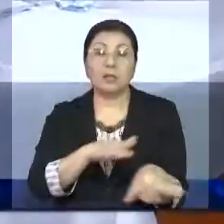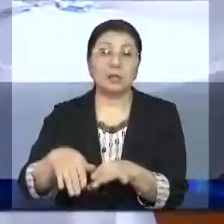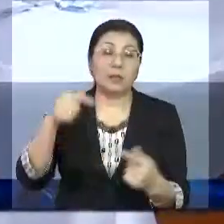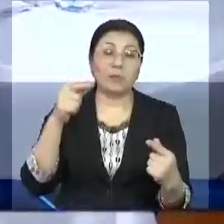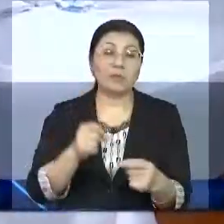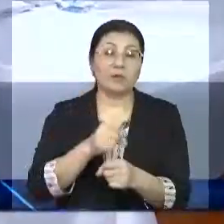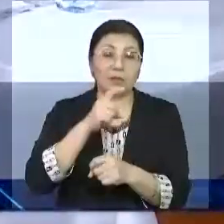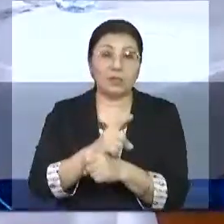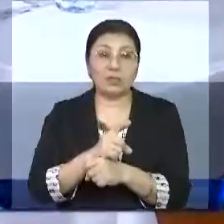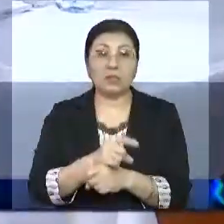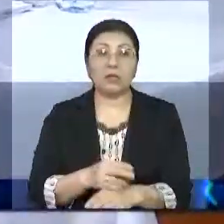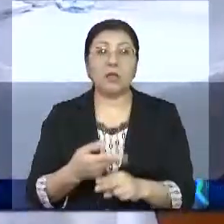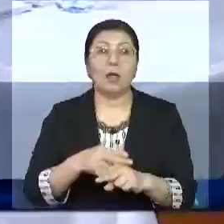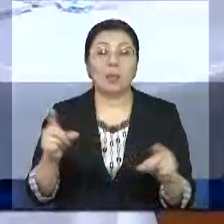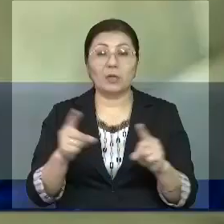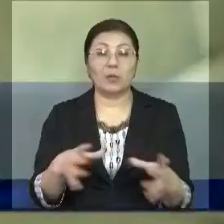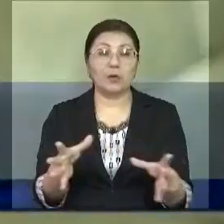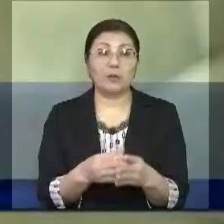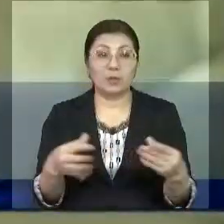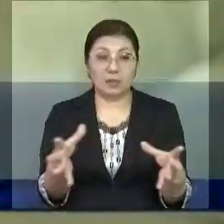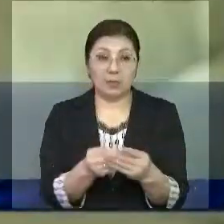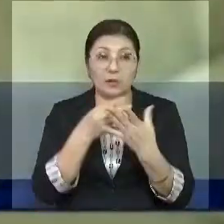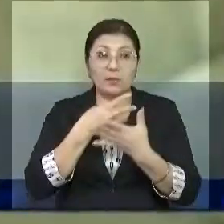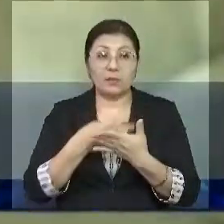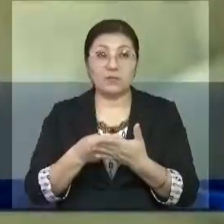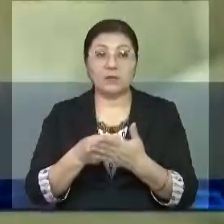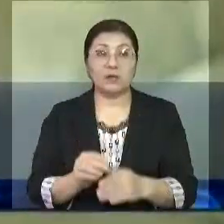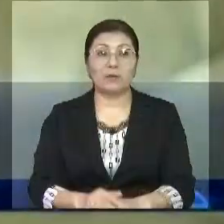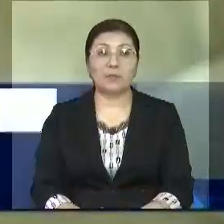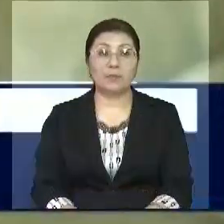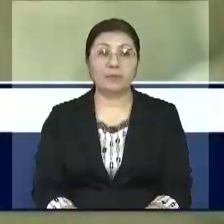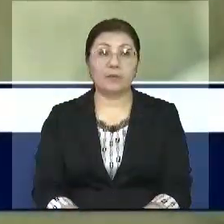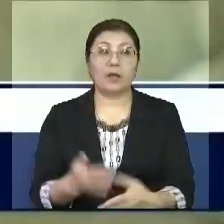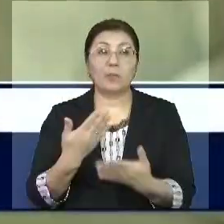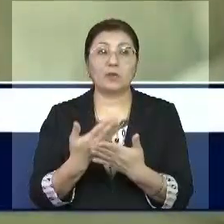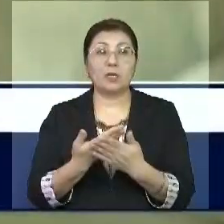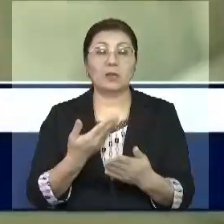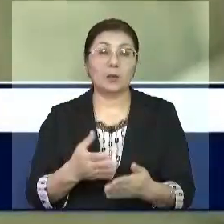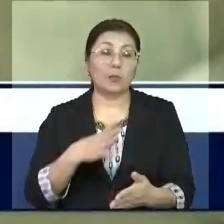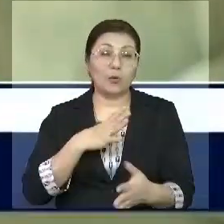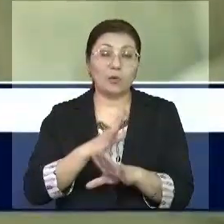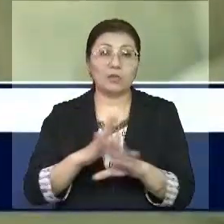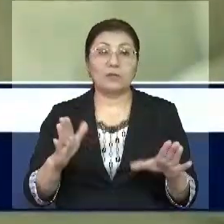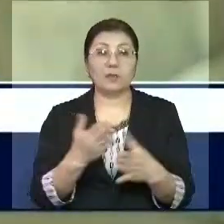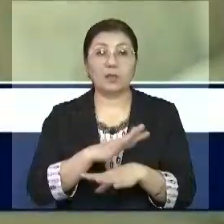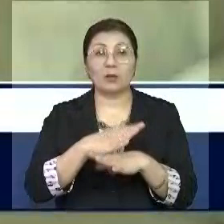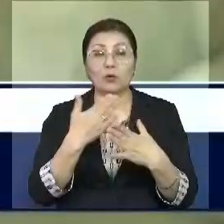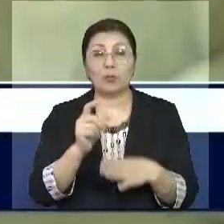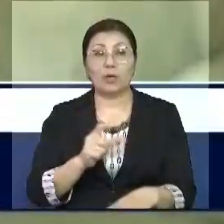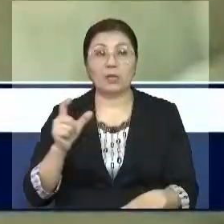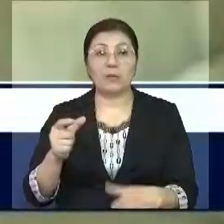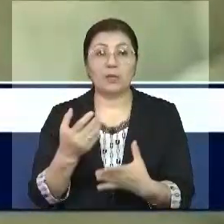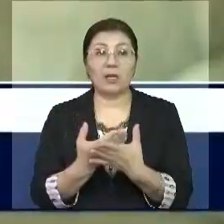мүлік бірлесіп сатып алынған болып есептеледі. Мәселе болмас үшін қазір көп жастар некеге тұрар